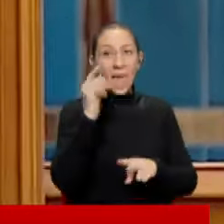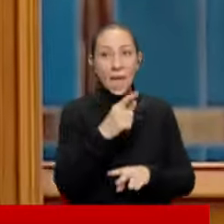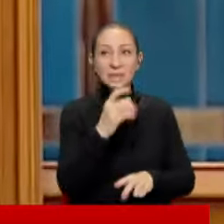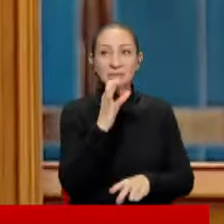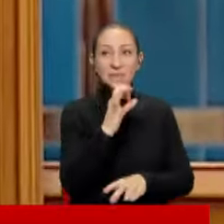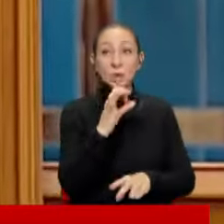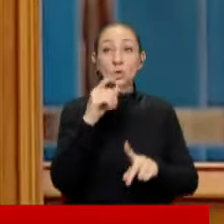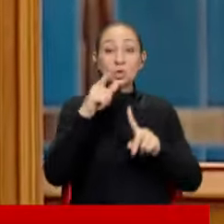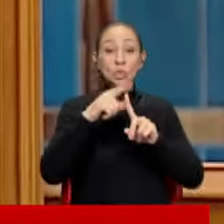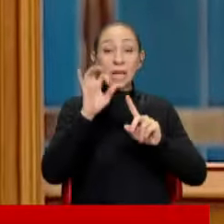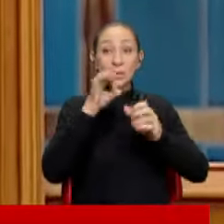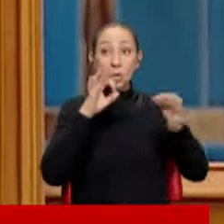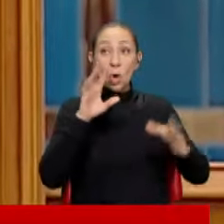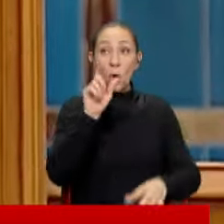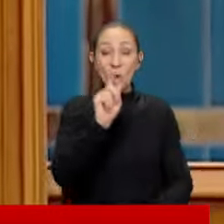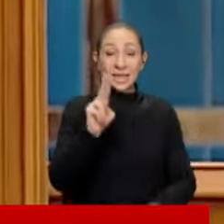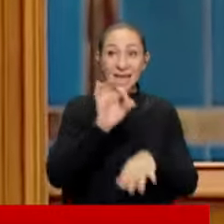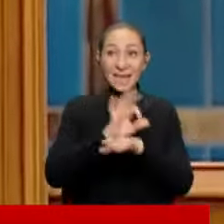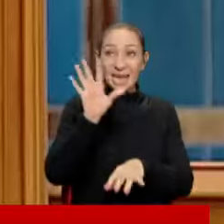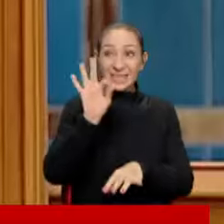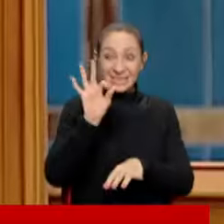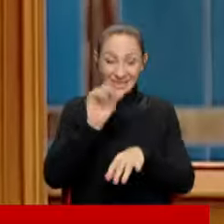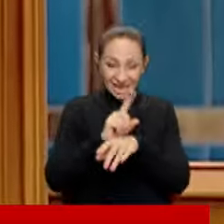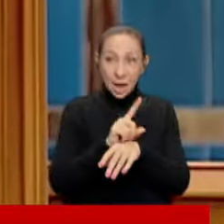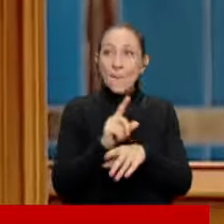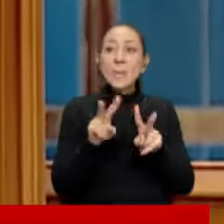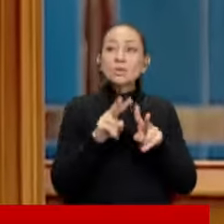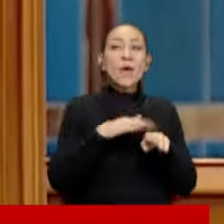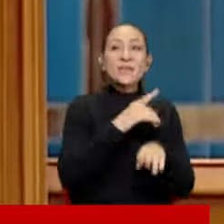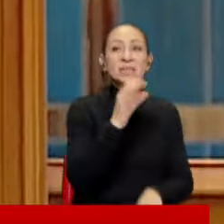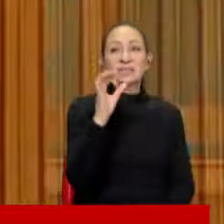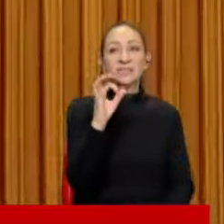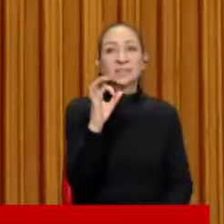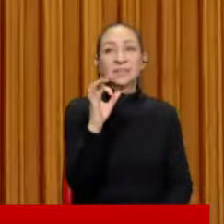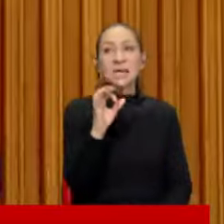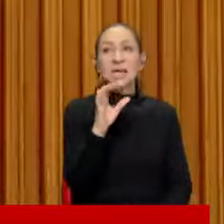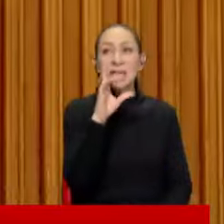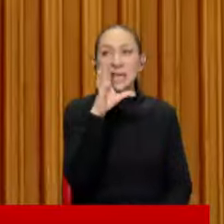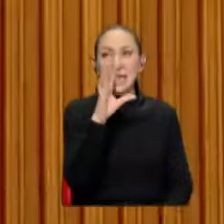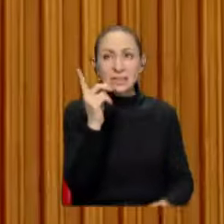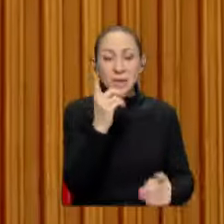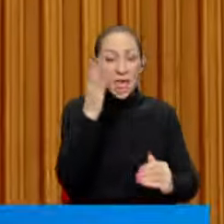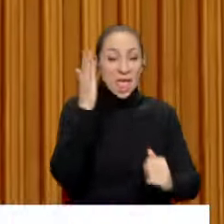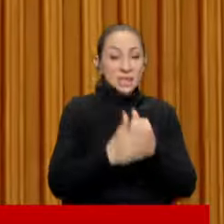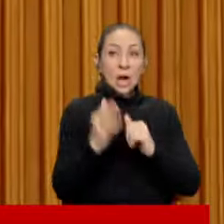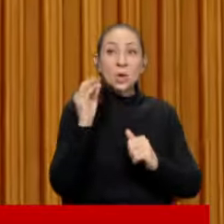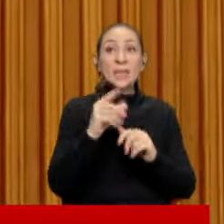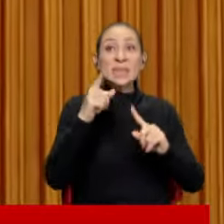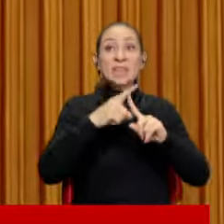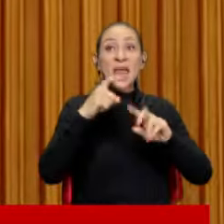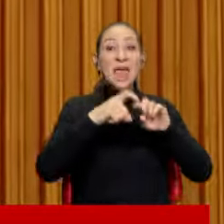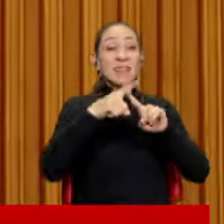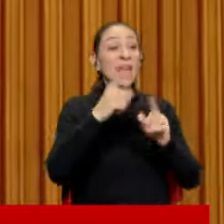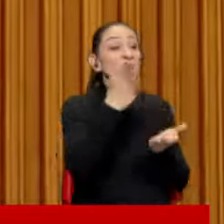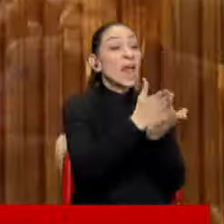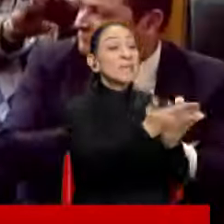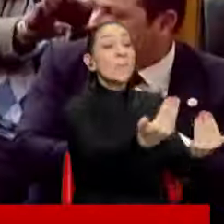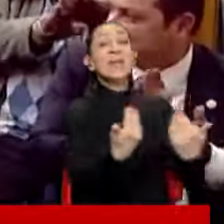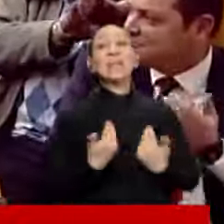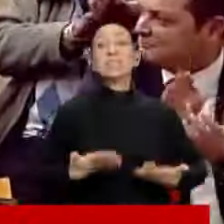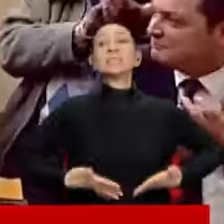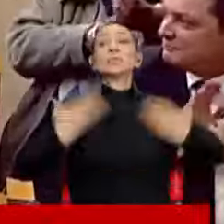Turgut Altınok 17 dakika 50 saniye, Sayın Mansur Yavaş 0. Hiçbir yere yasak koymadım, TRT'yi cenazeme